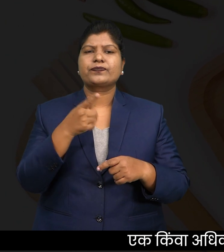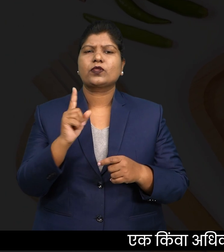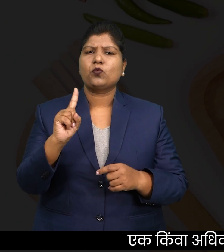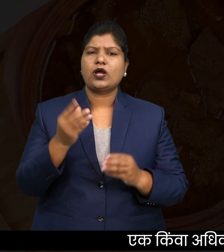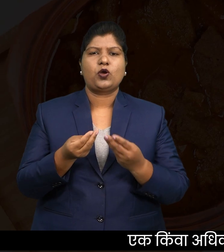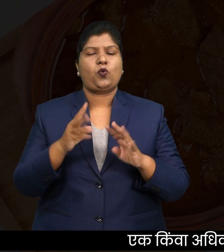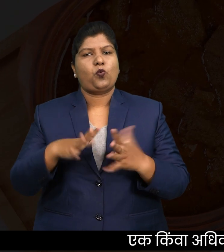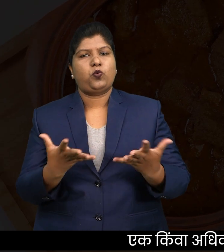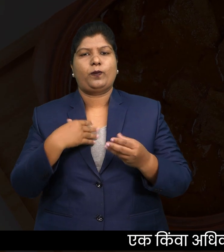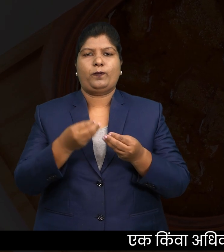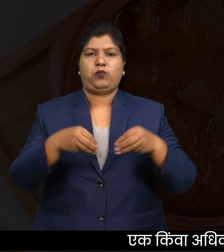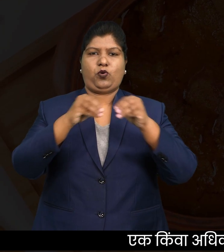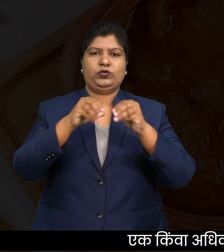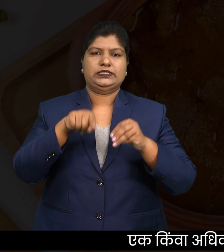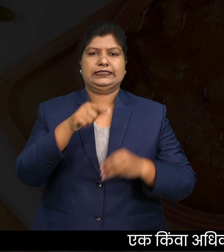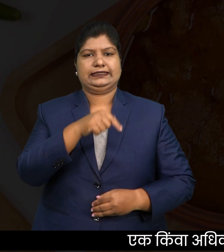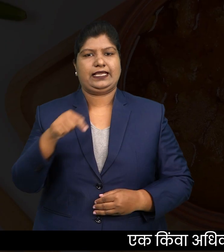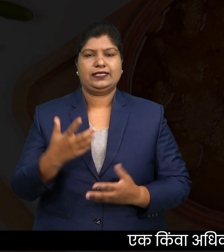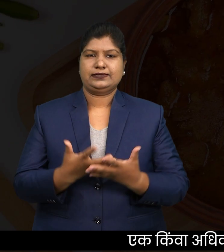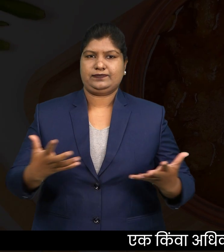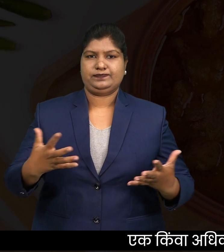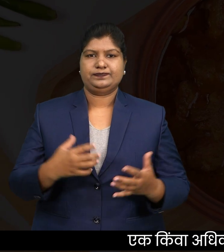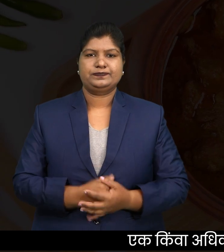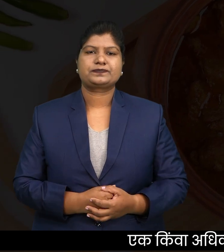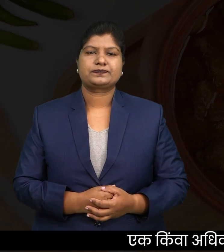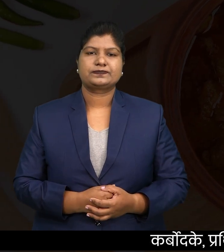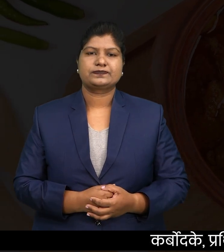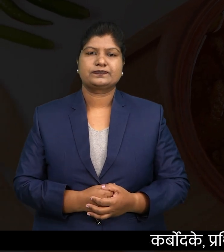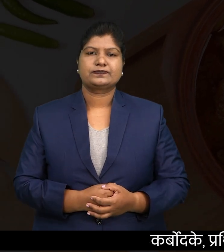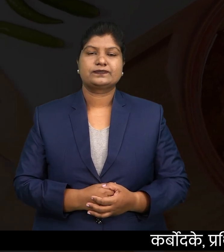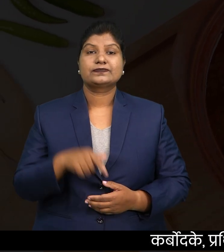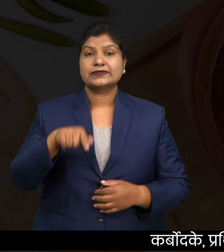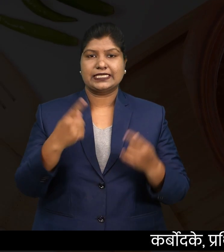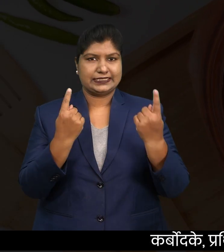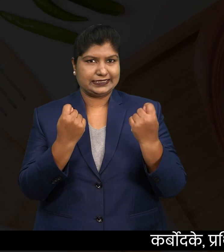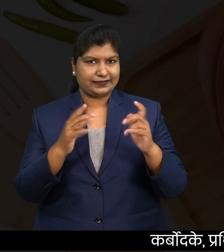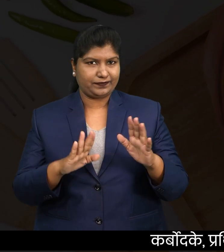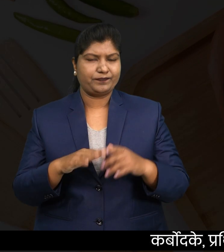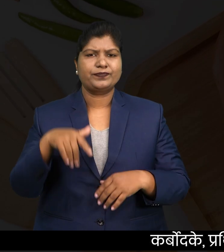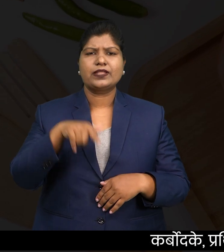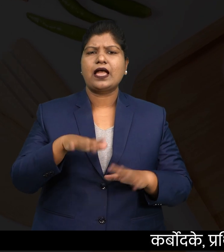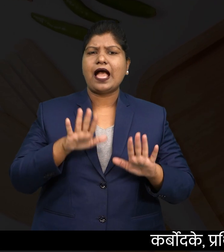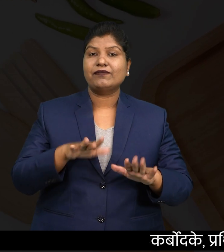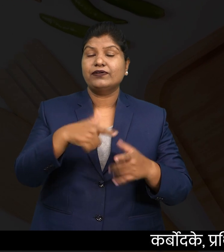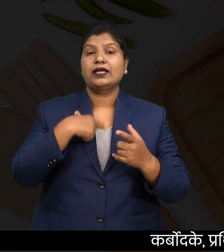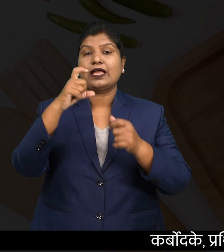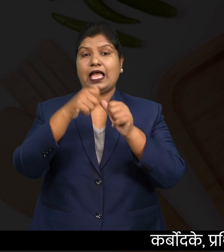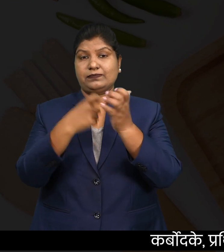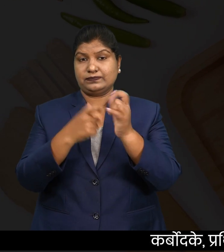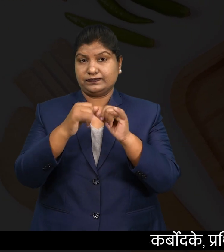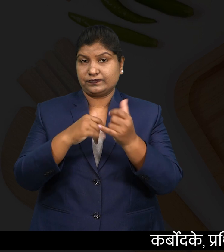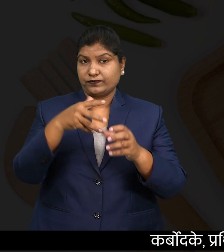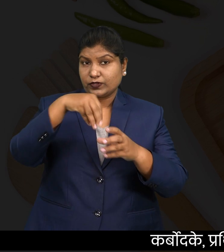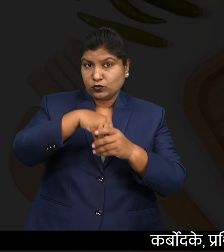पोषक तत्वांसाठी चाचणी केली जाते. कर्बोदके, प्रथिने